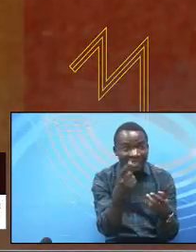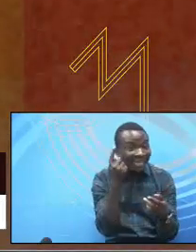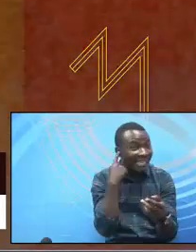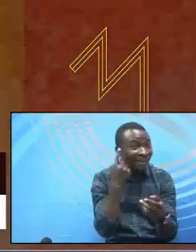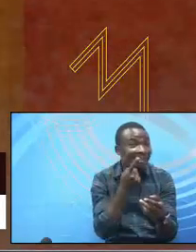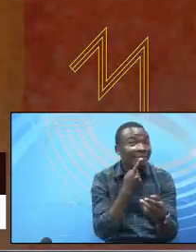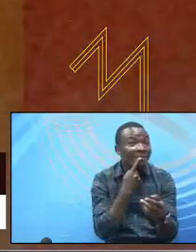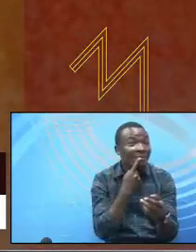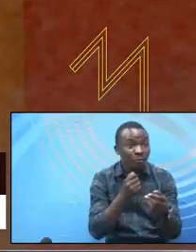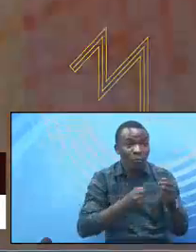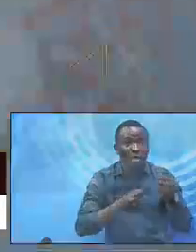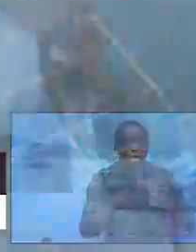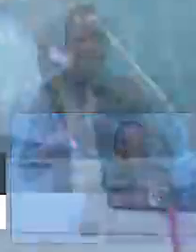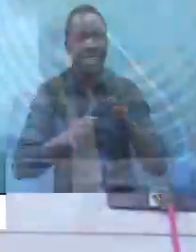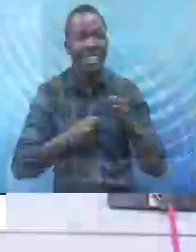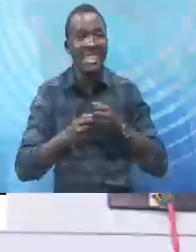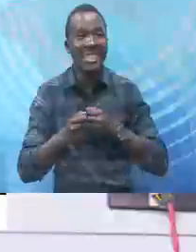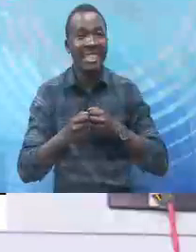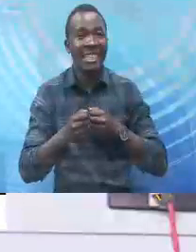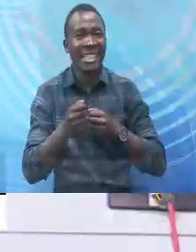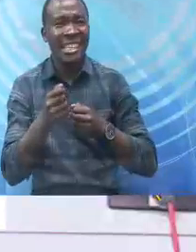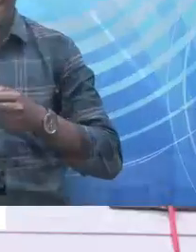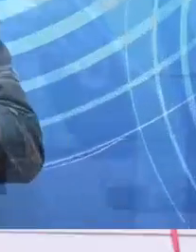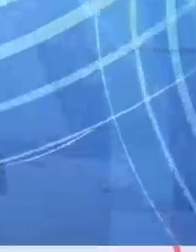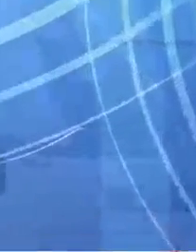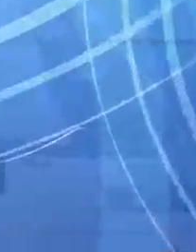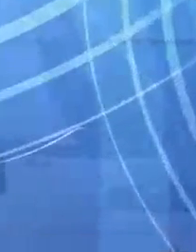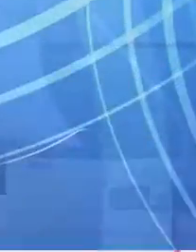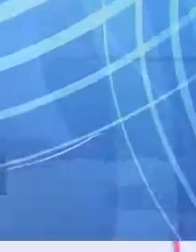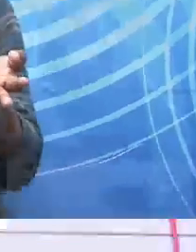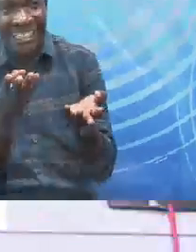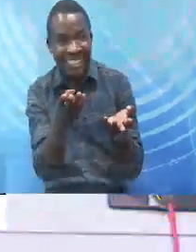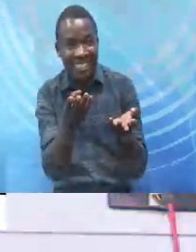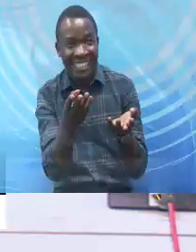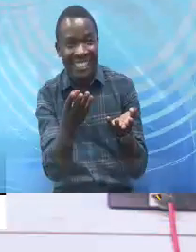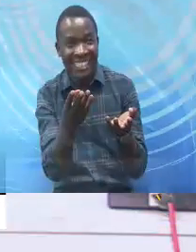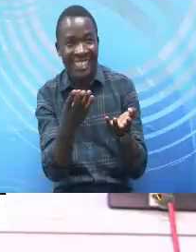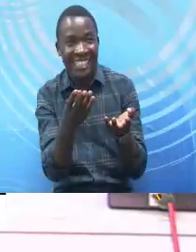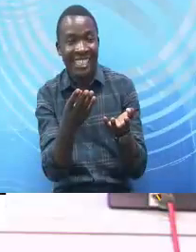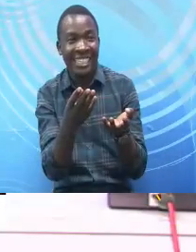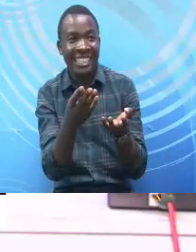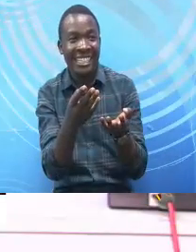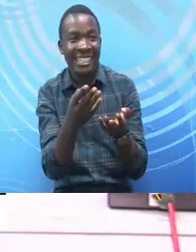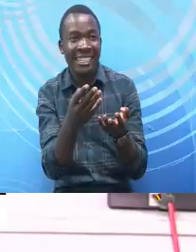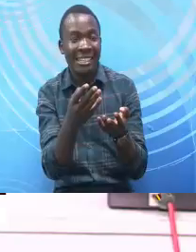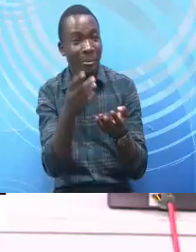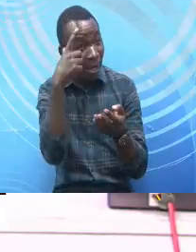ubumuga bwo kutumva mu Rwanda iyo mugiranje umuntu abanga niki bose murabazi